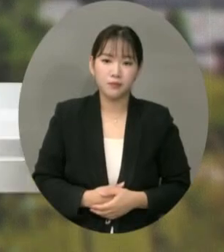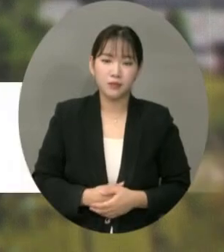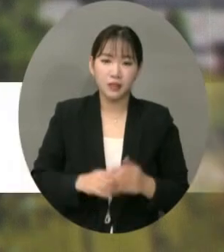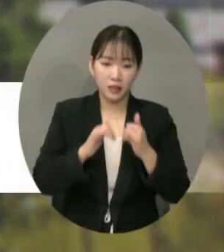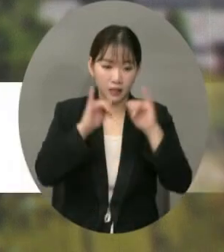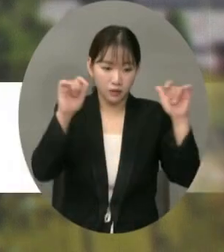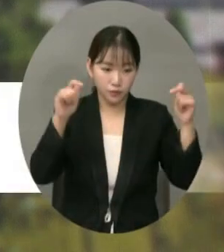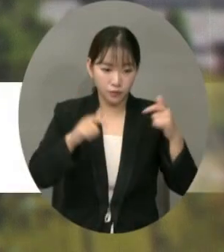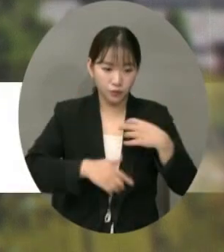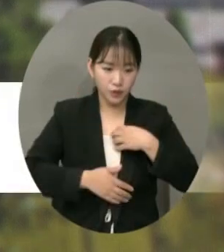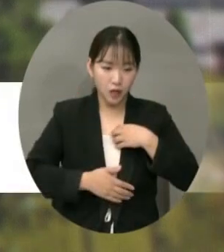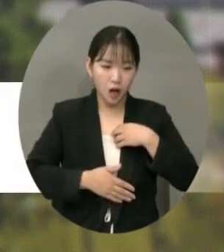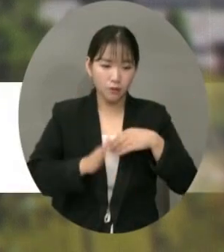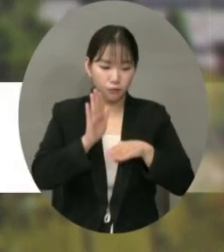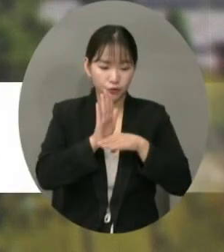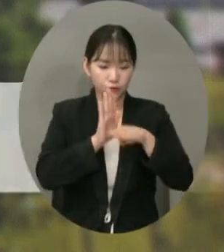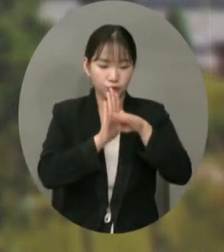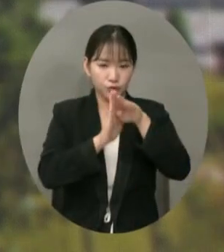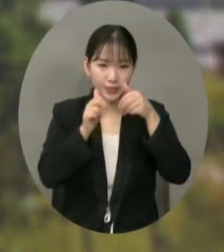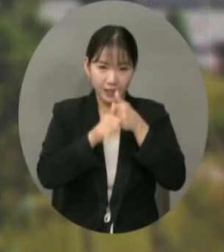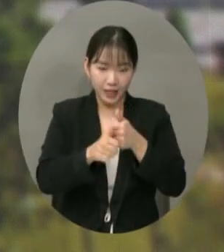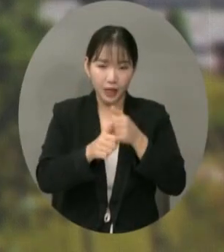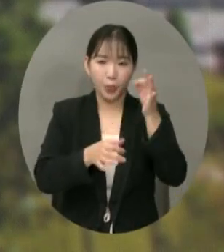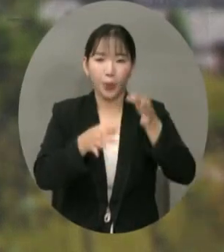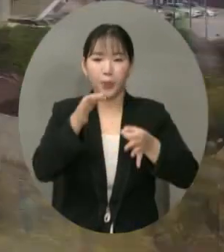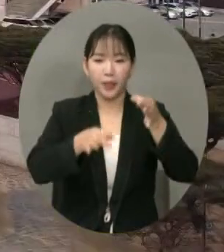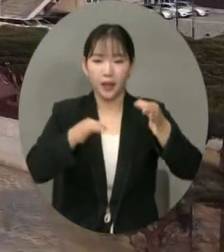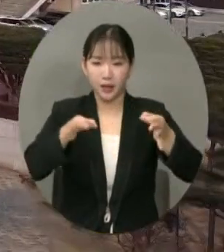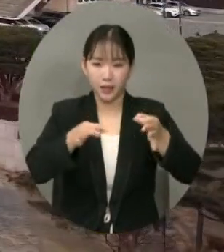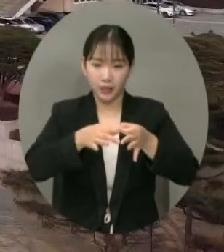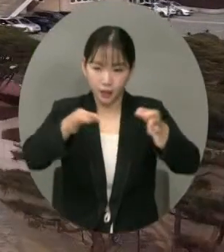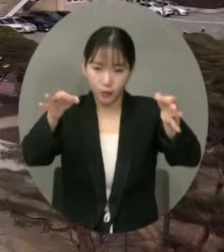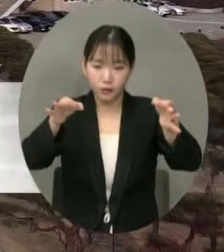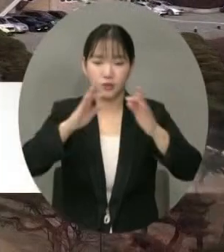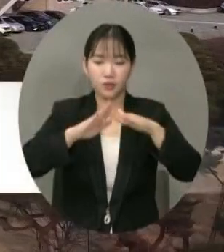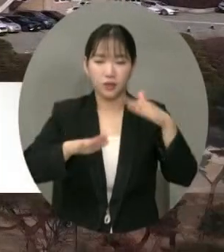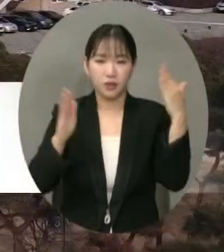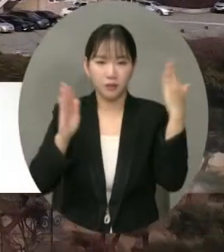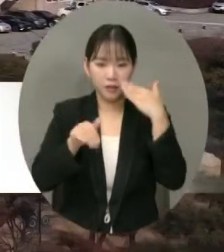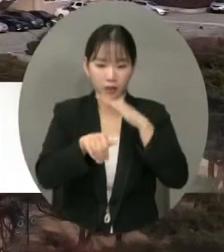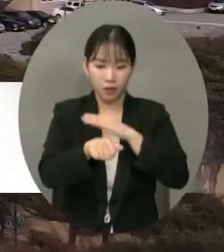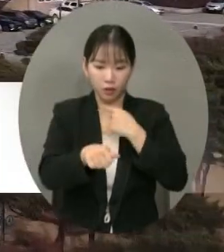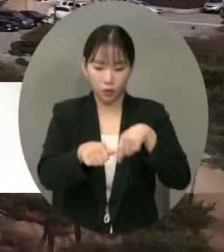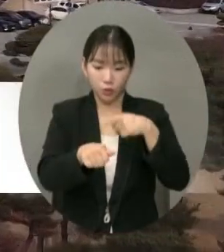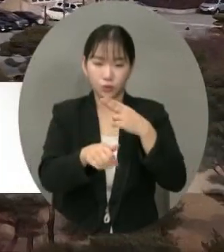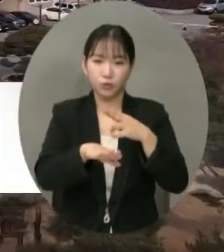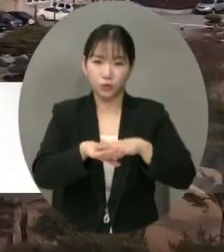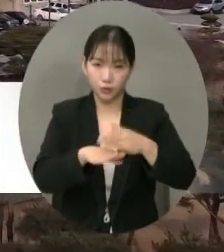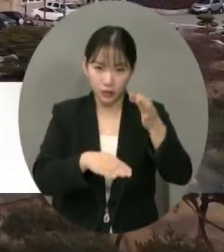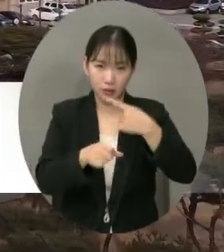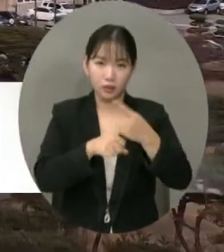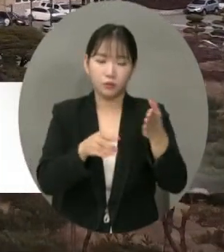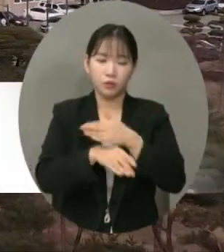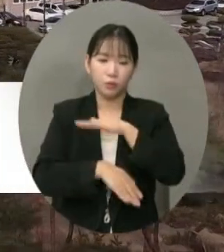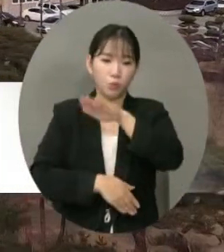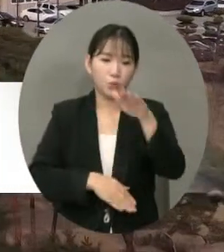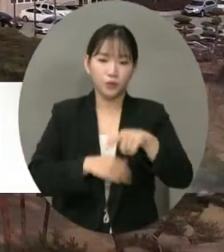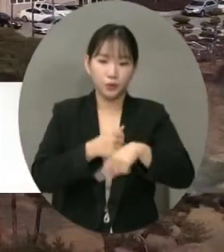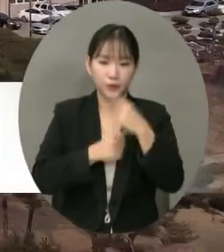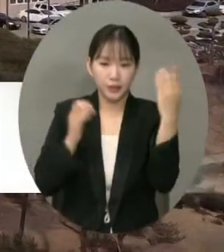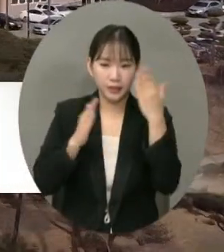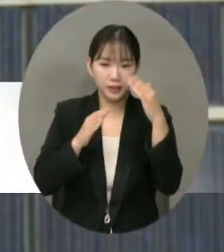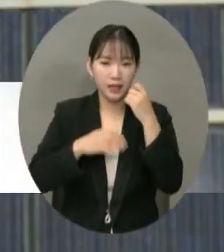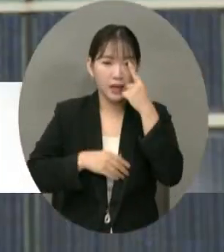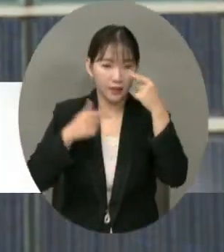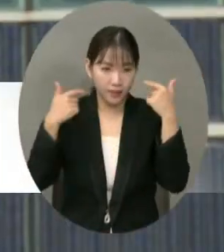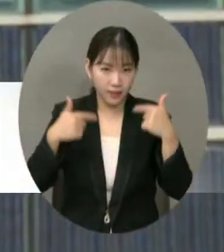인구 감소 위험 정도에 따라 차등 지급되던 전남 학생 교육 수당에 내년부터는 모든 초등학생에게 매달 10만